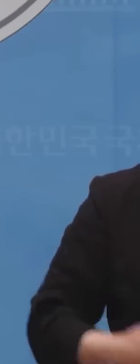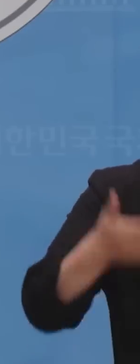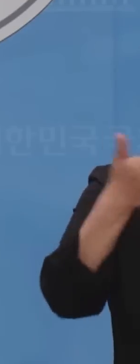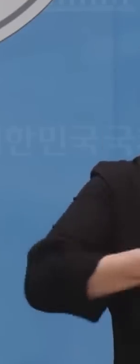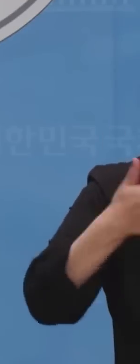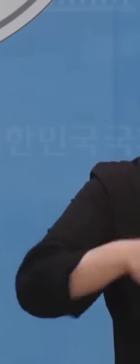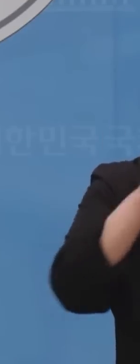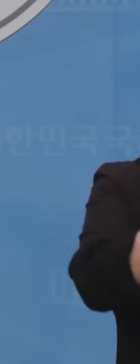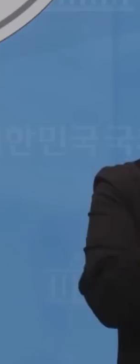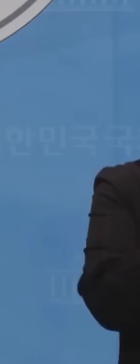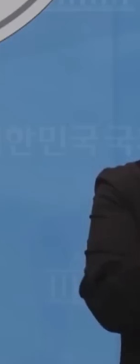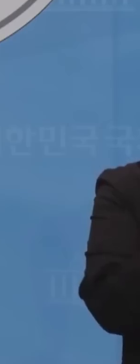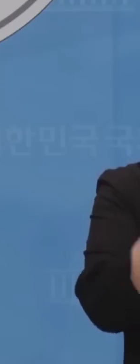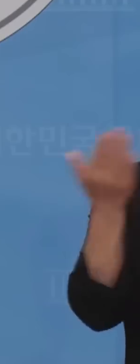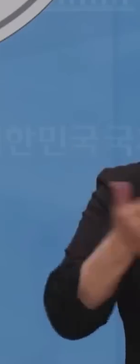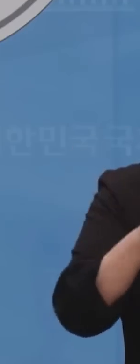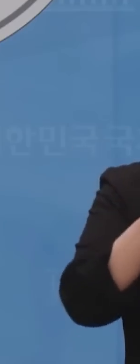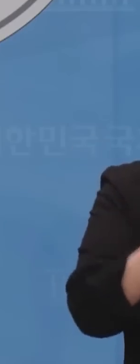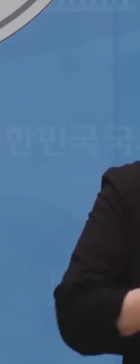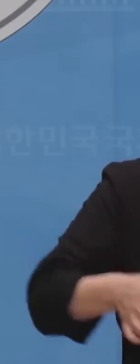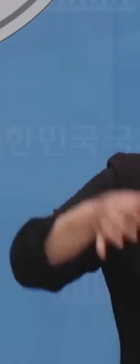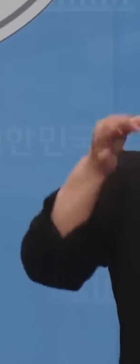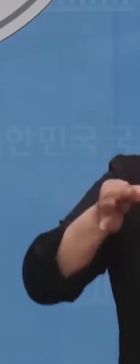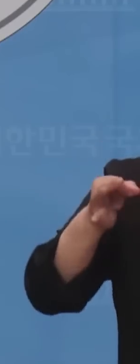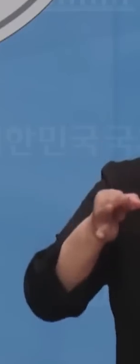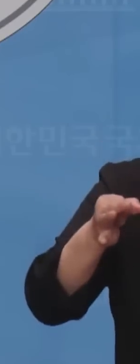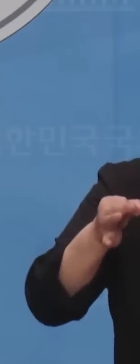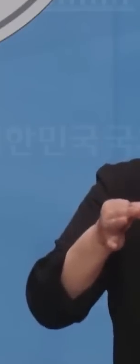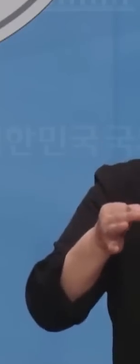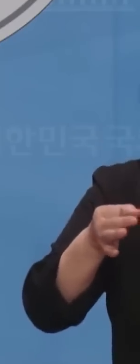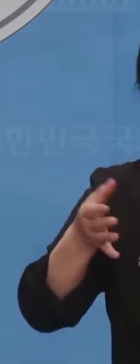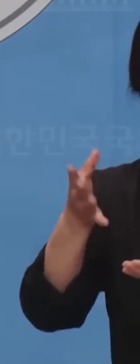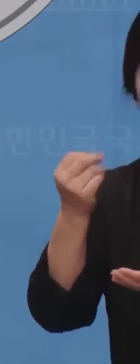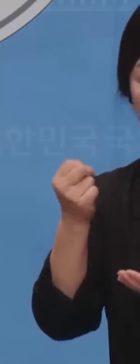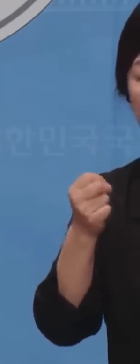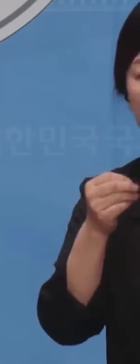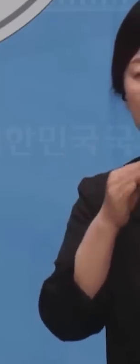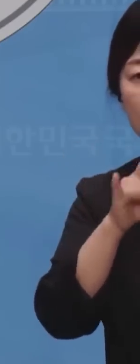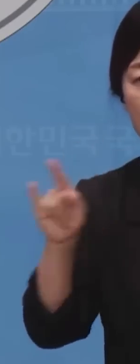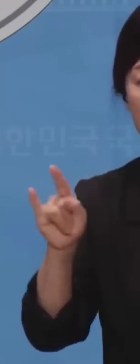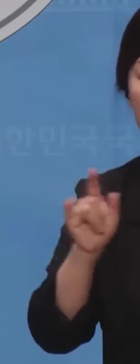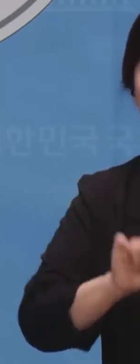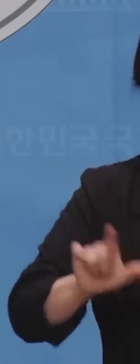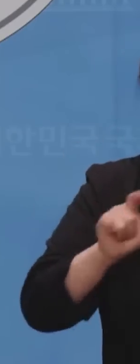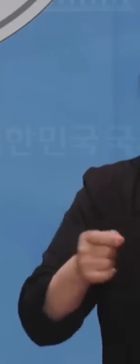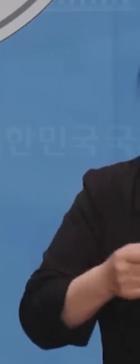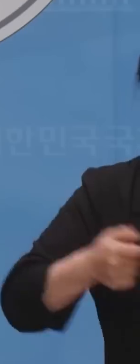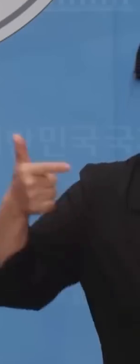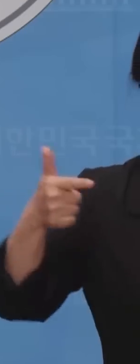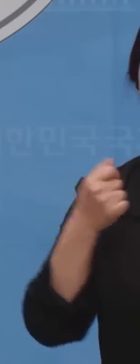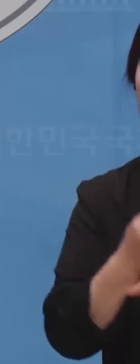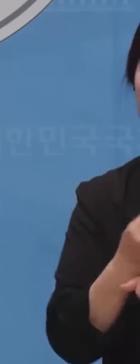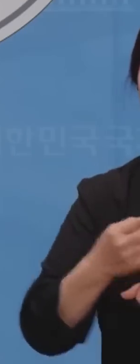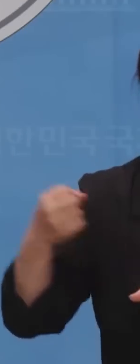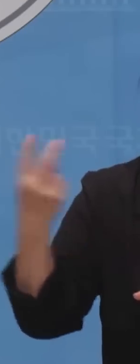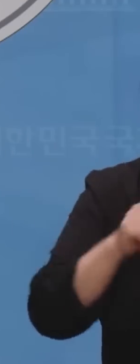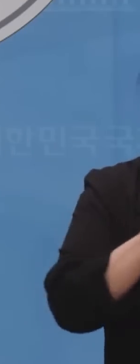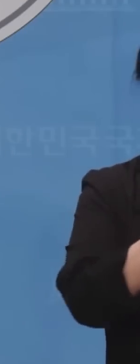공직 수행 중 재산이 수배 증식됐고 그 과정에서 주식보다도 훨씬